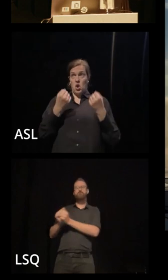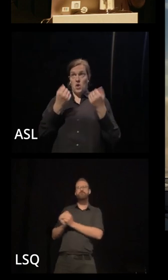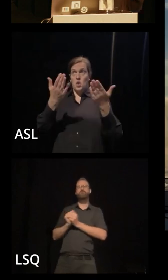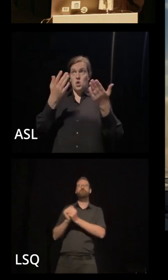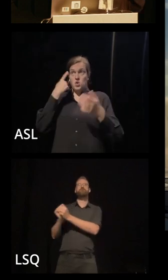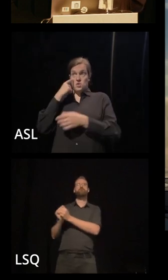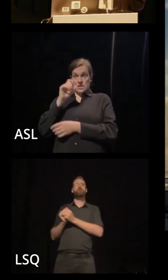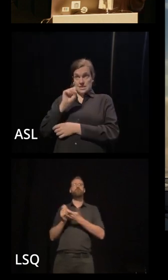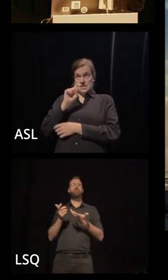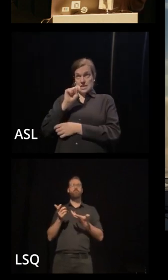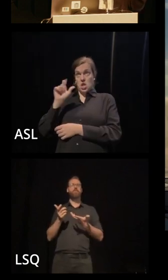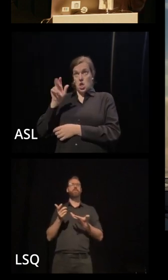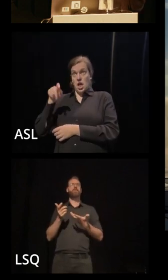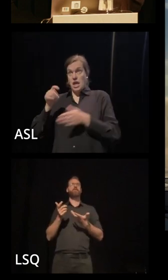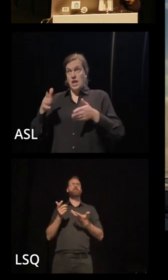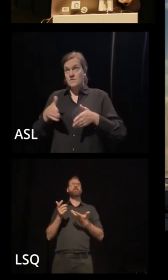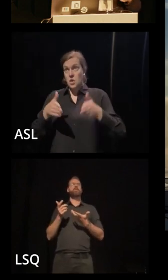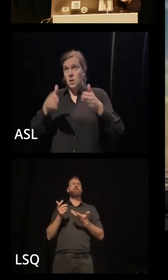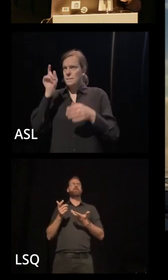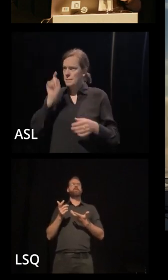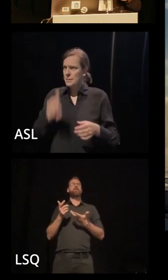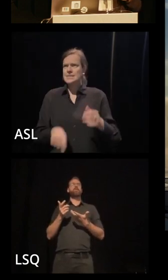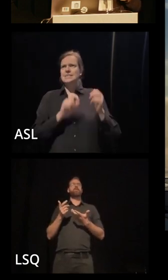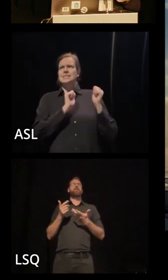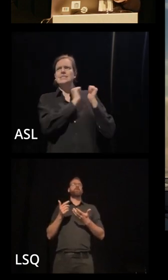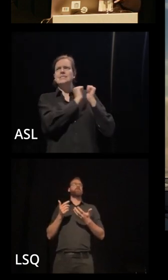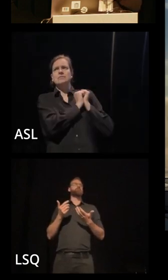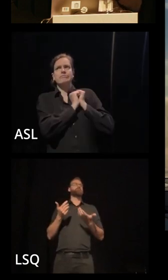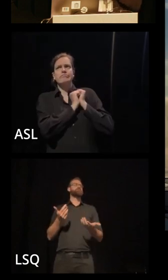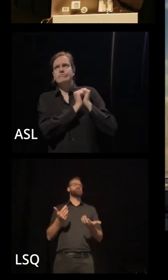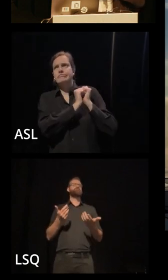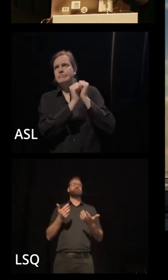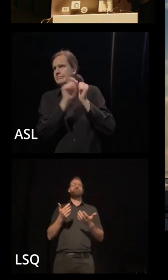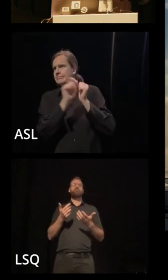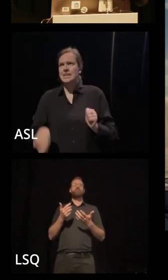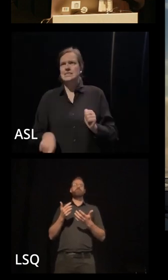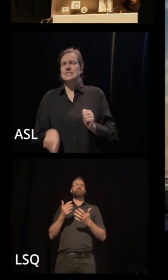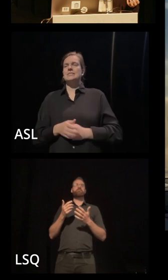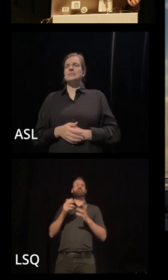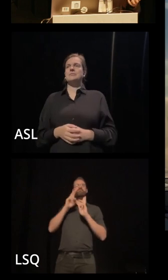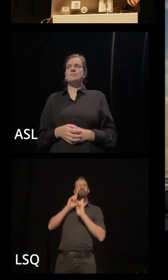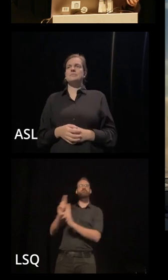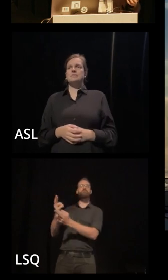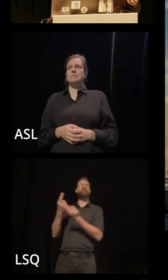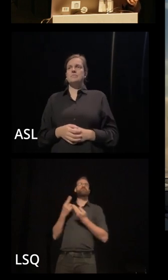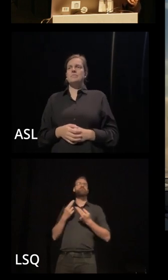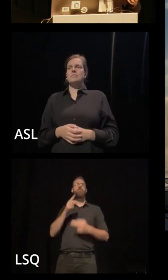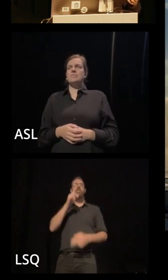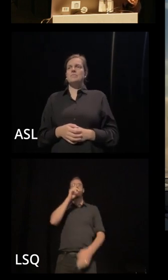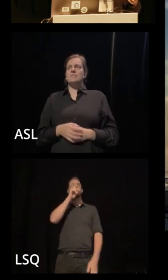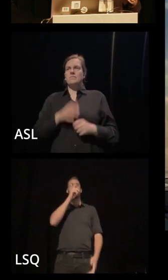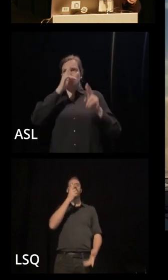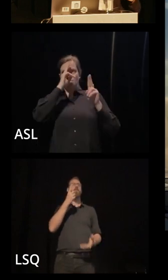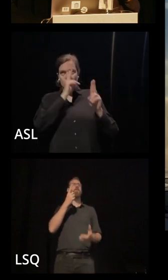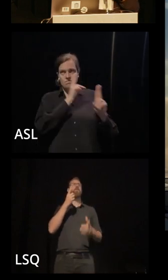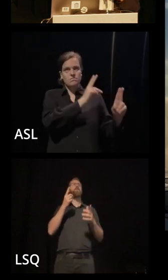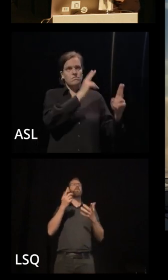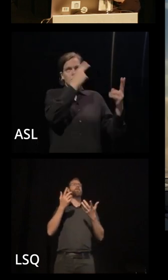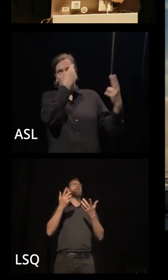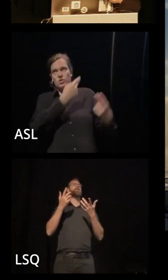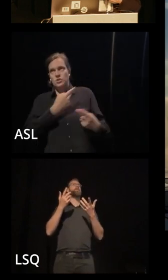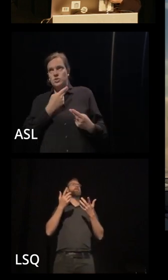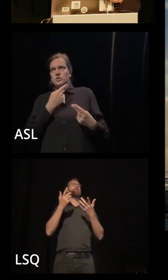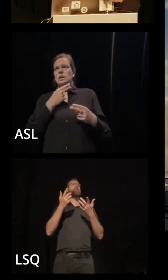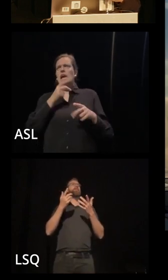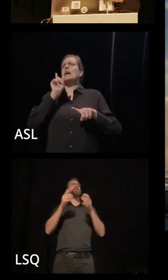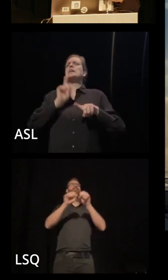ça demande une certaine humilité également, c'est-à-dire qu'on ne pourra jamais arriver à cerner un écosystème. Et c'est